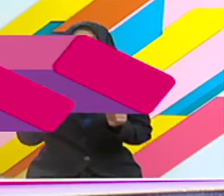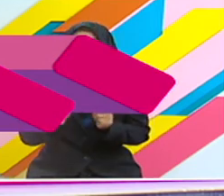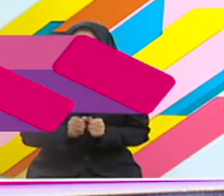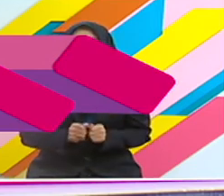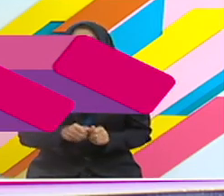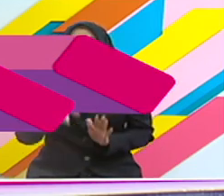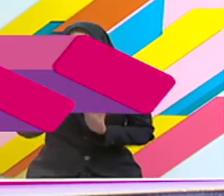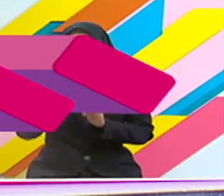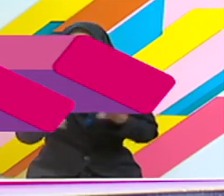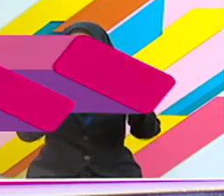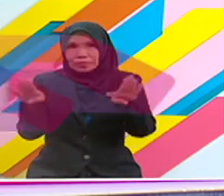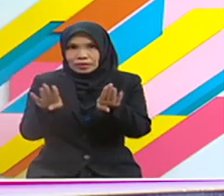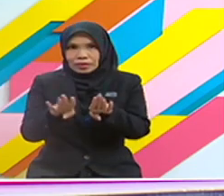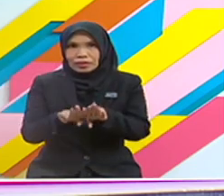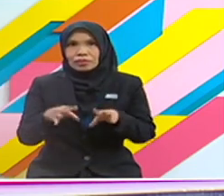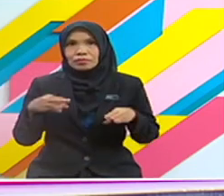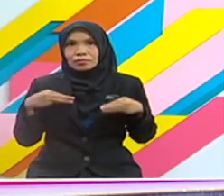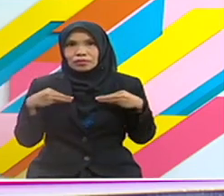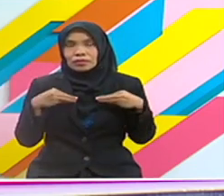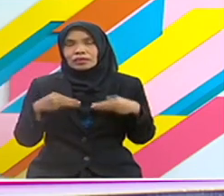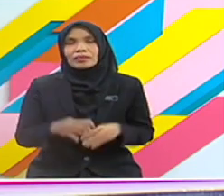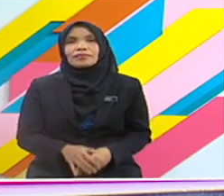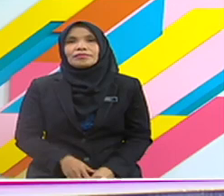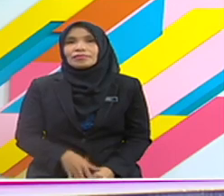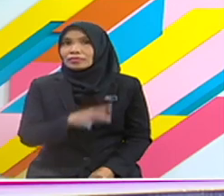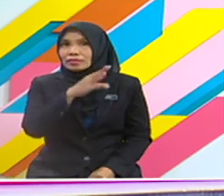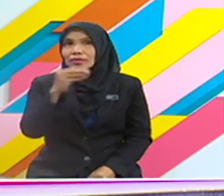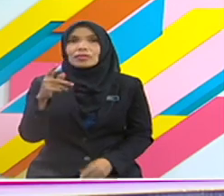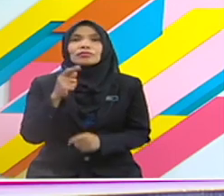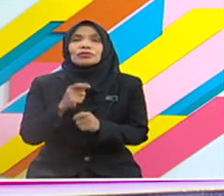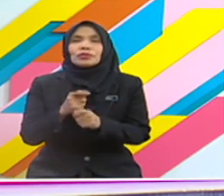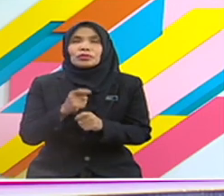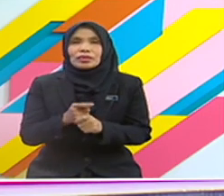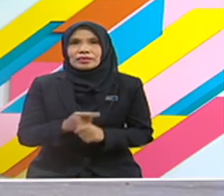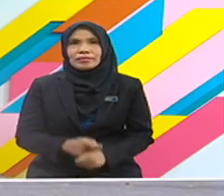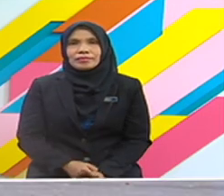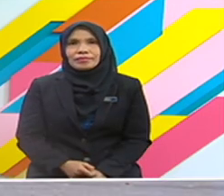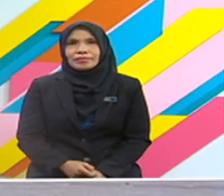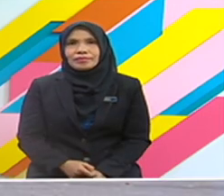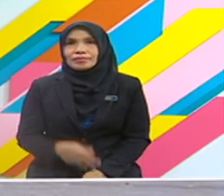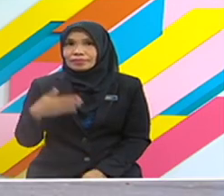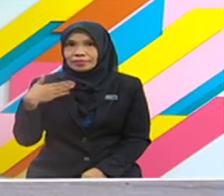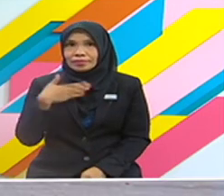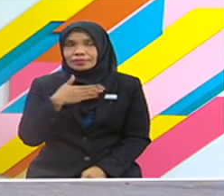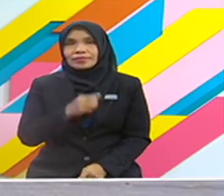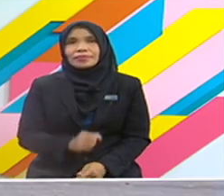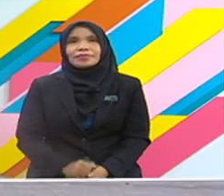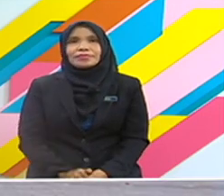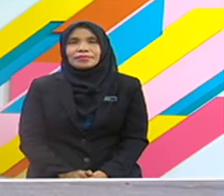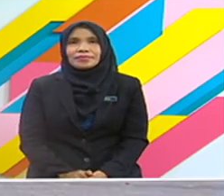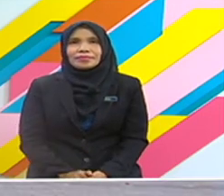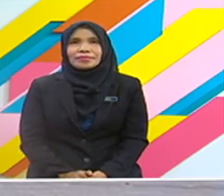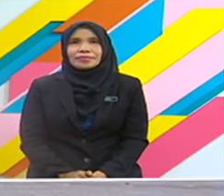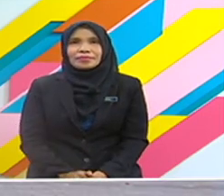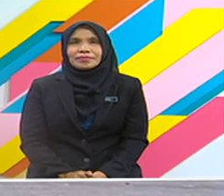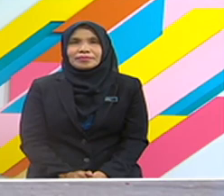fungsi dan kegunaan masing-masing. Dan juga dari segi objektif yang ingin dicapai sepanjang satu jam pembelajaran kita